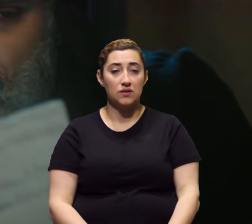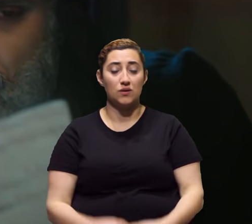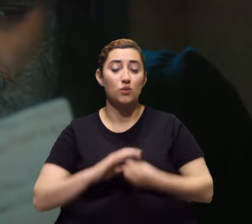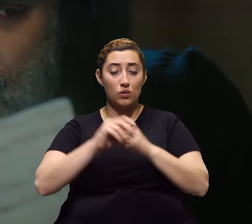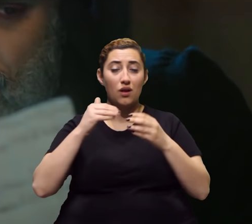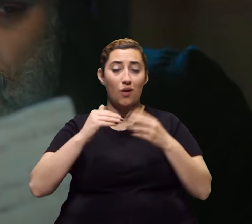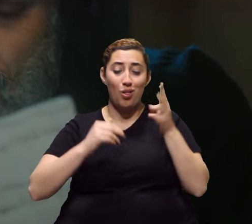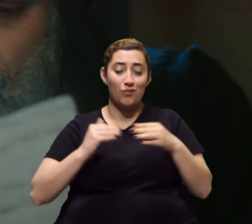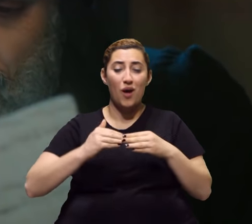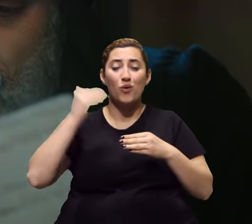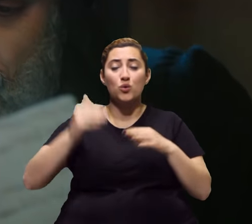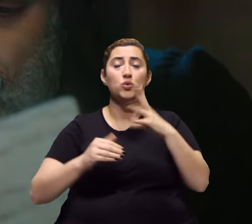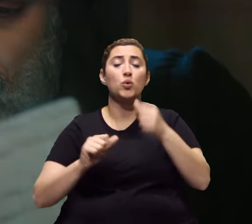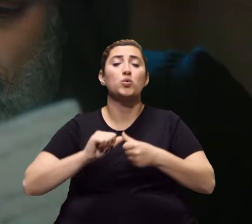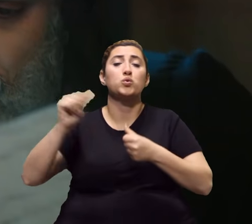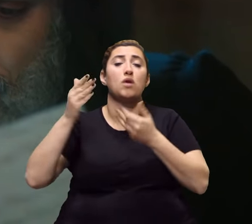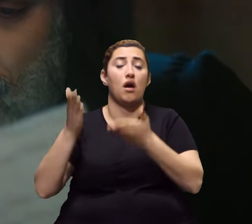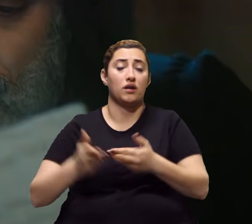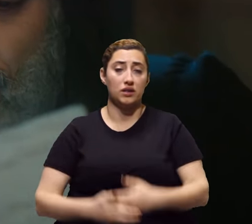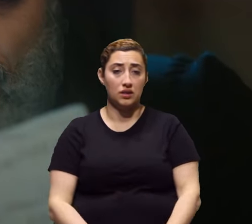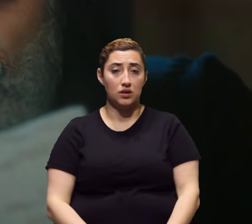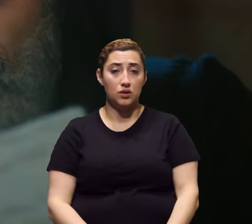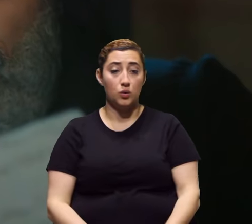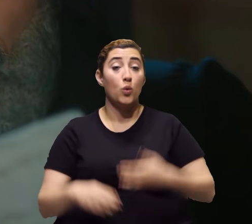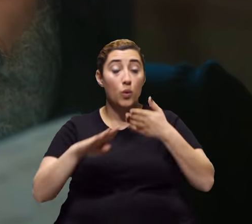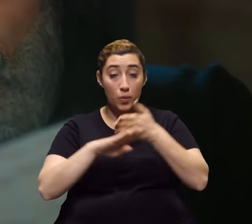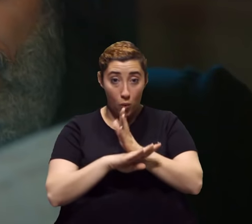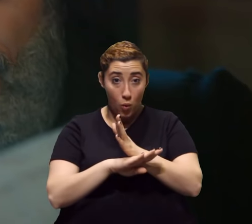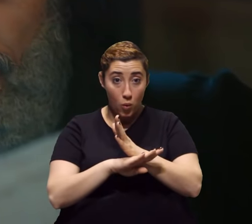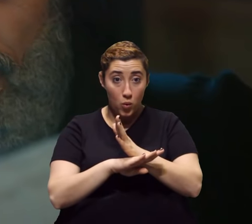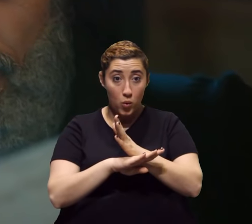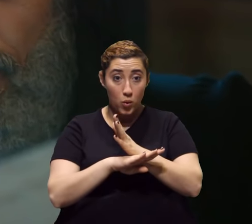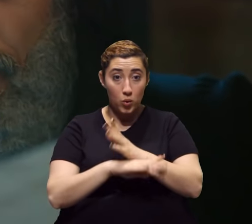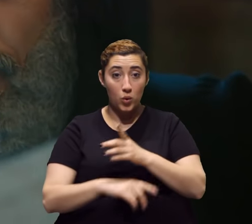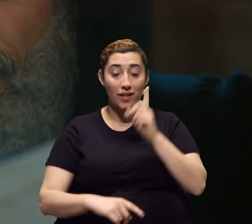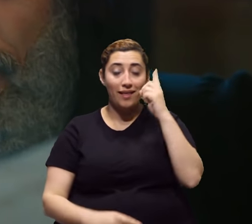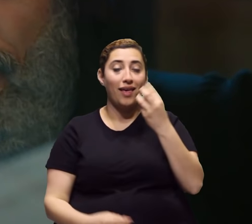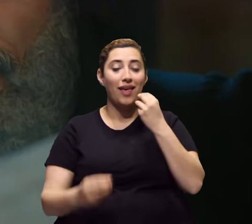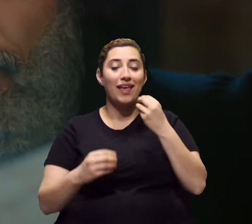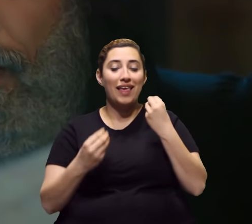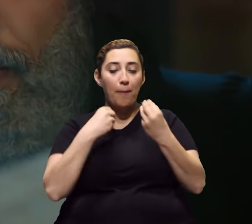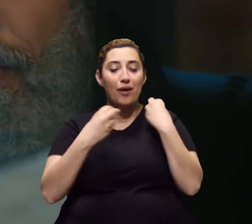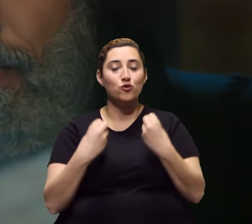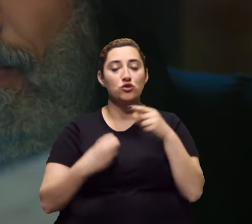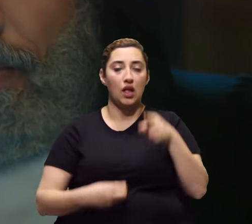Ahiret çok ıraktır. Doğruluk tek azıktır.